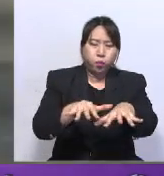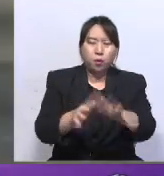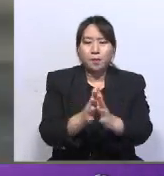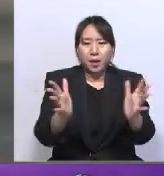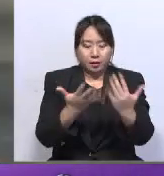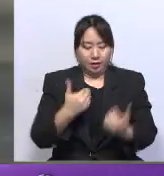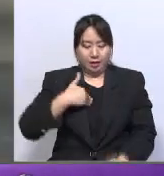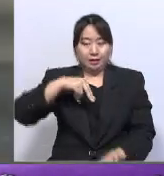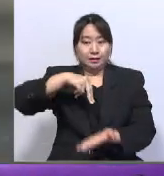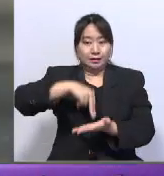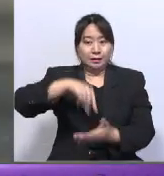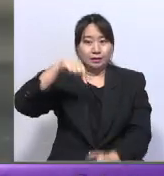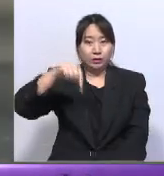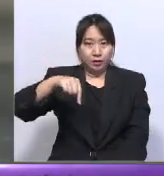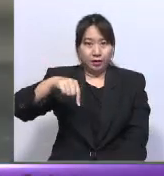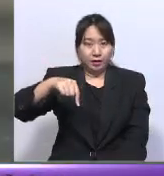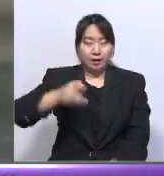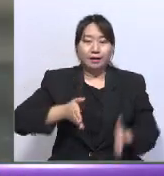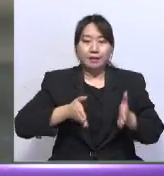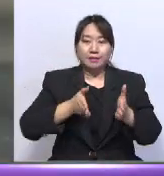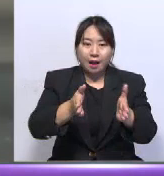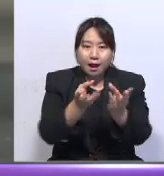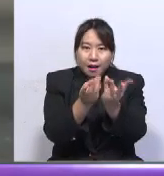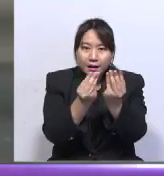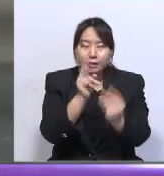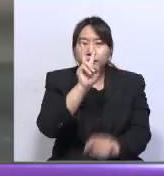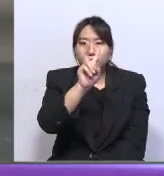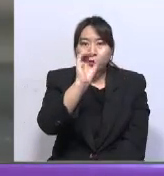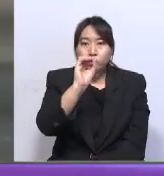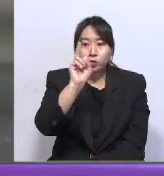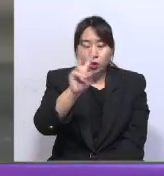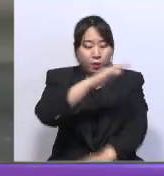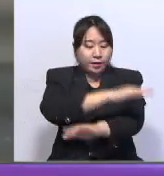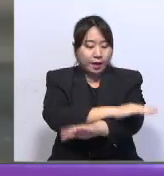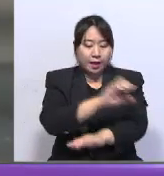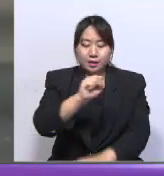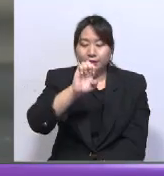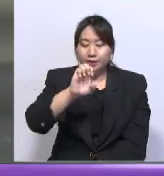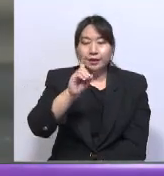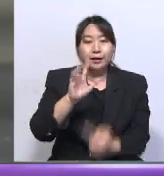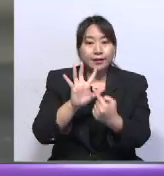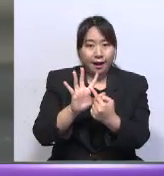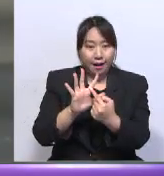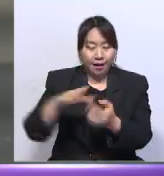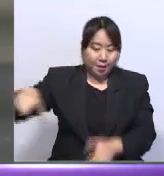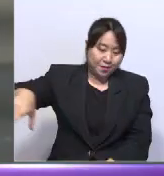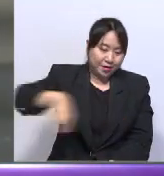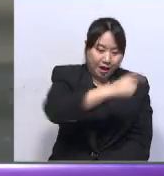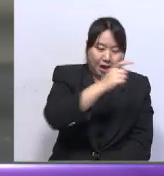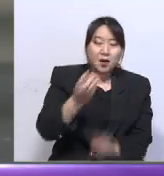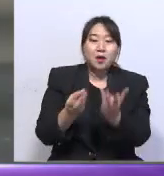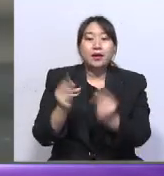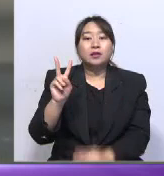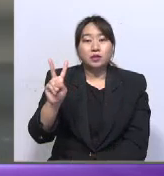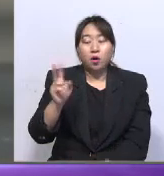ที่ดิฉันยืนอยู่ตรงนี้คือทางหลวงหมายเลข202แยกศรีดาตัดกับทางหลวงหมายเลข2หรือว่าถนนมิ